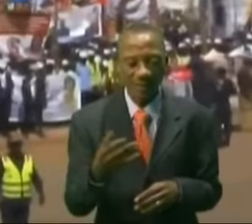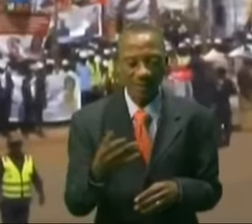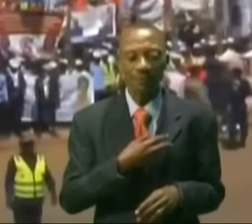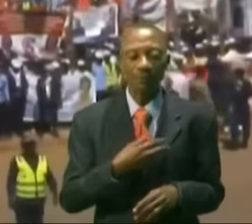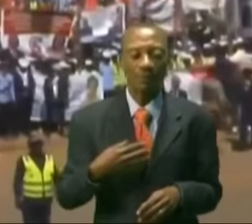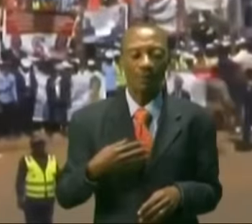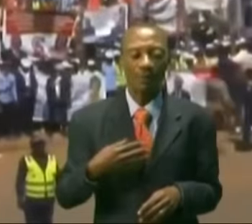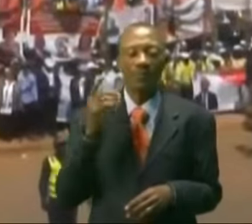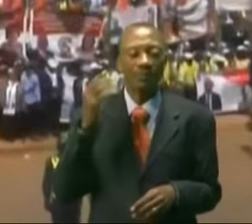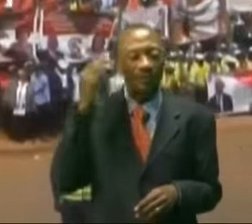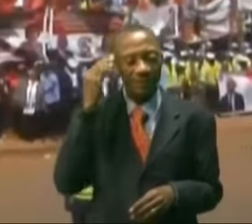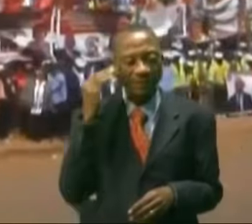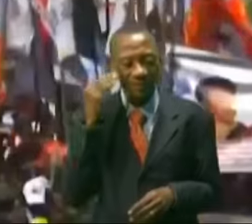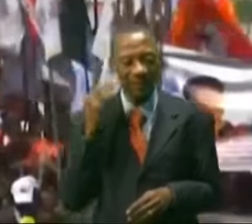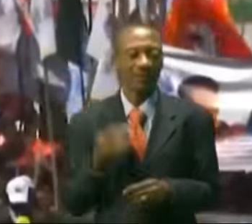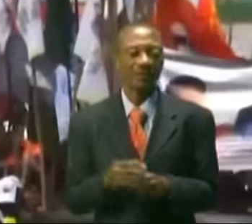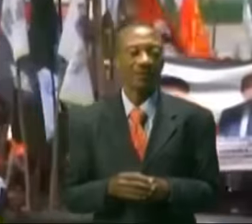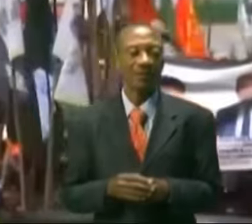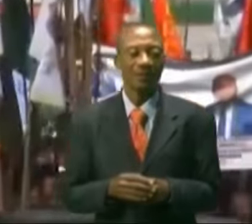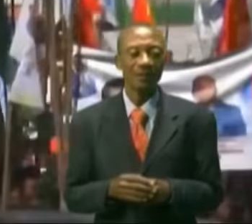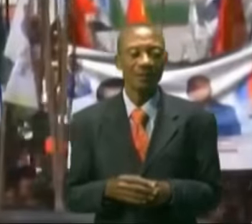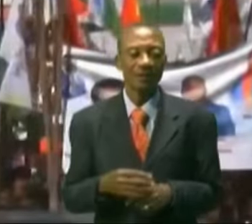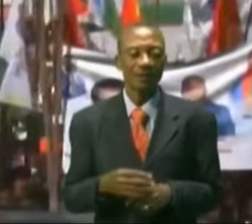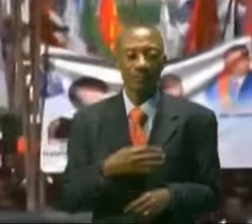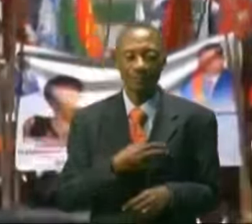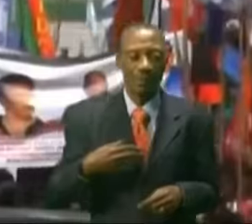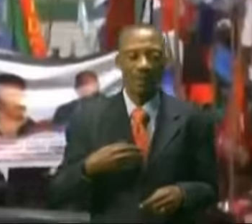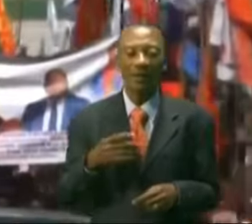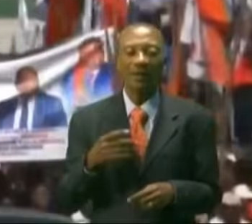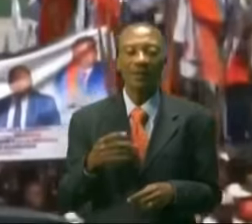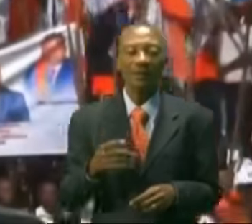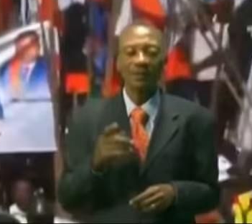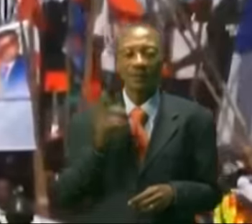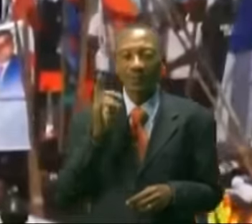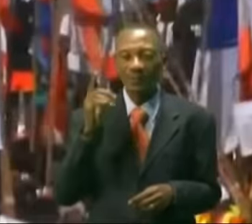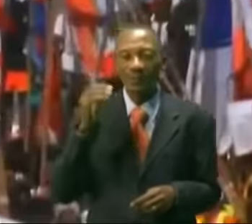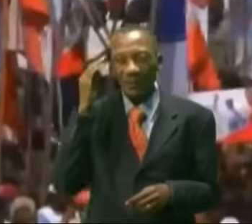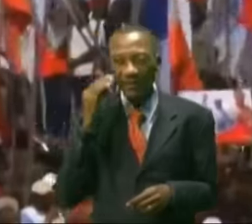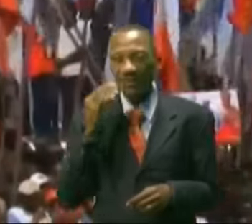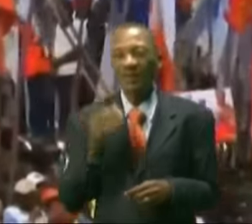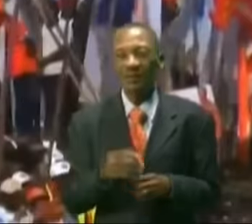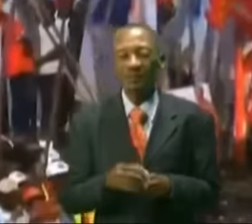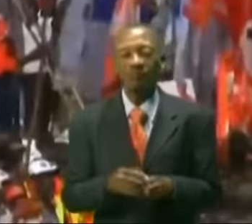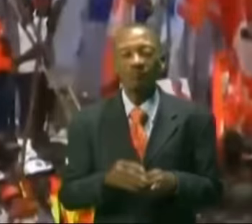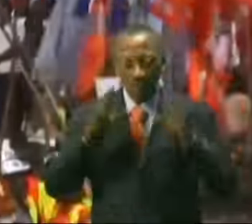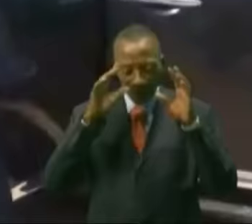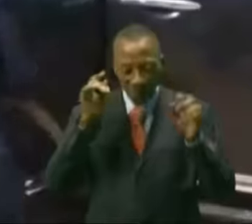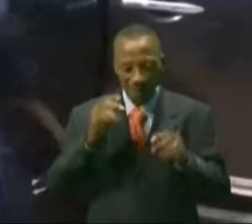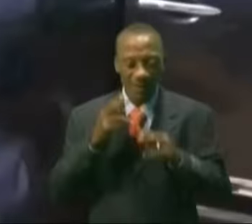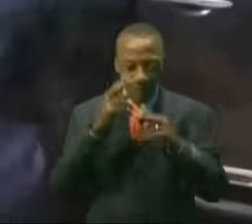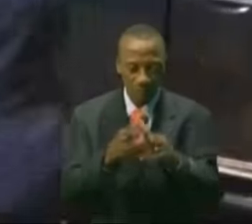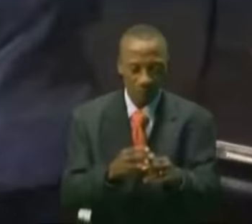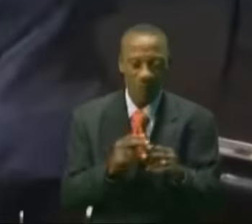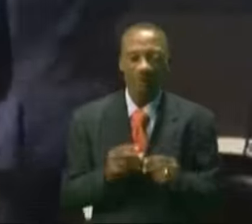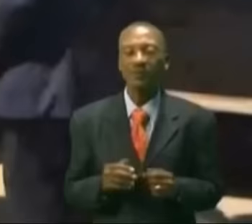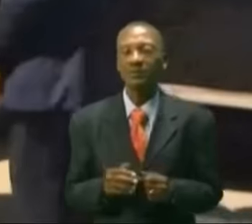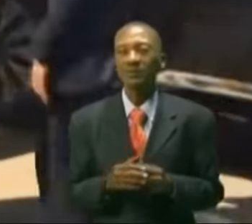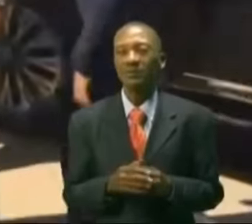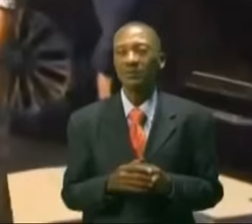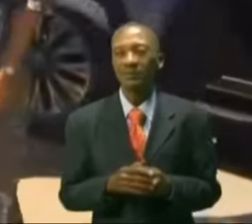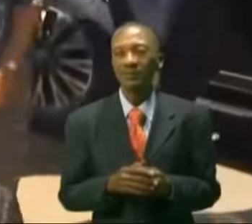des cœurs de la femme qui conduit le gouvernement central pour sa sortie à l'intérieur du pays.